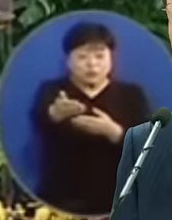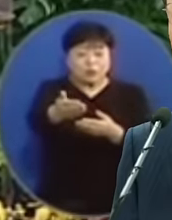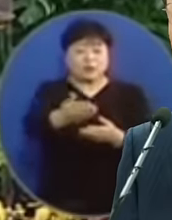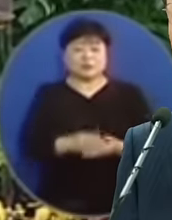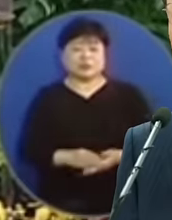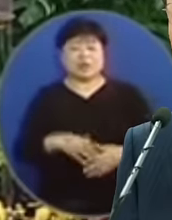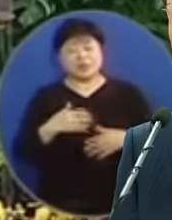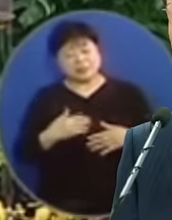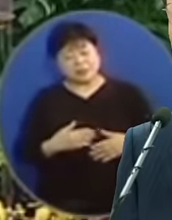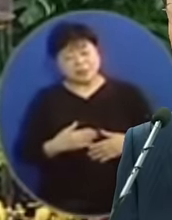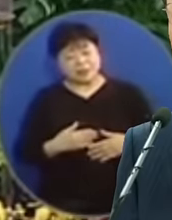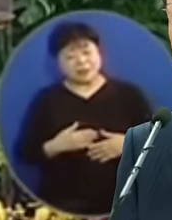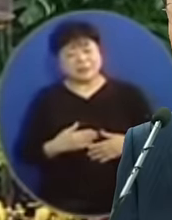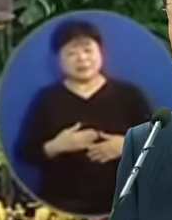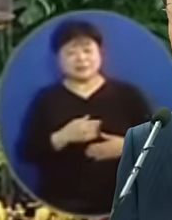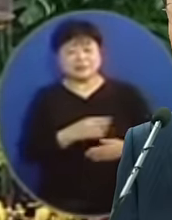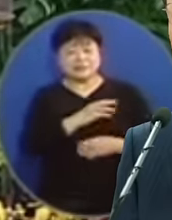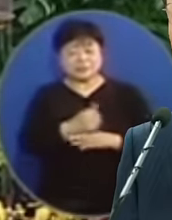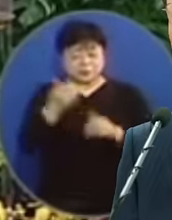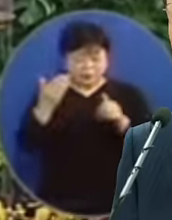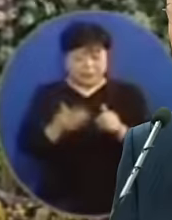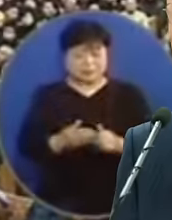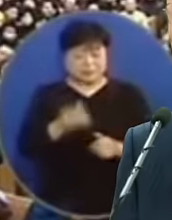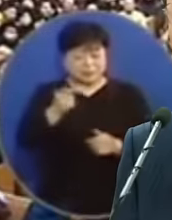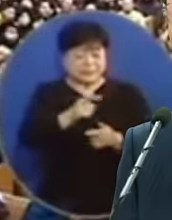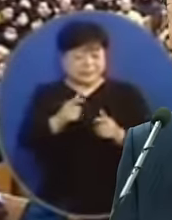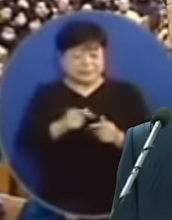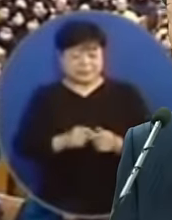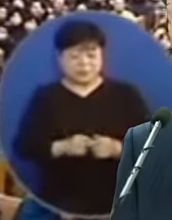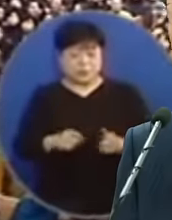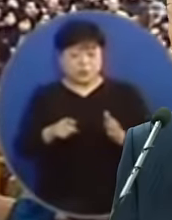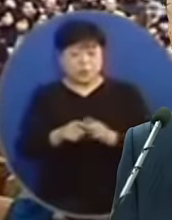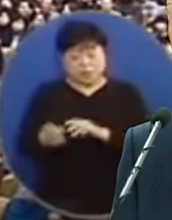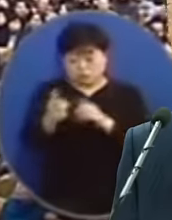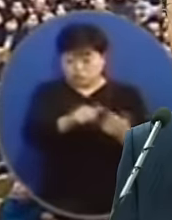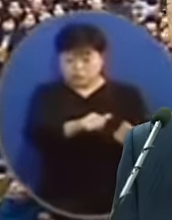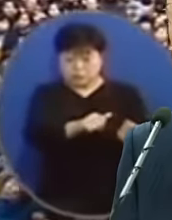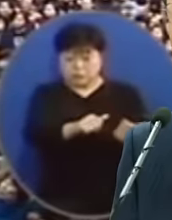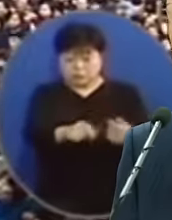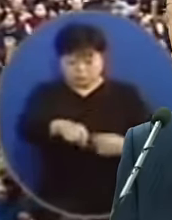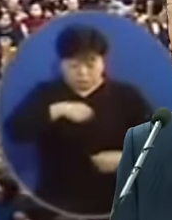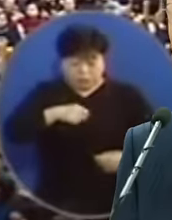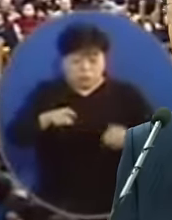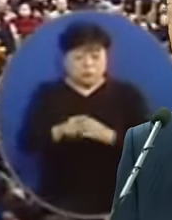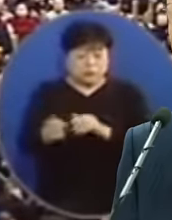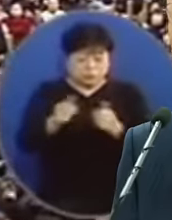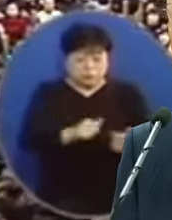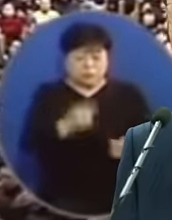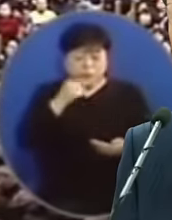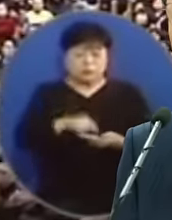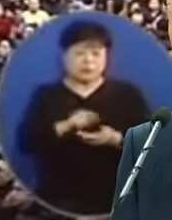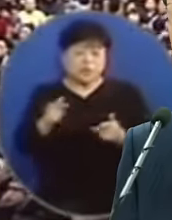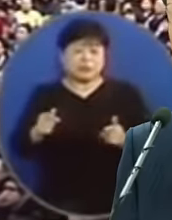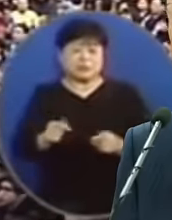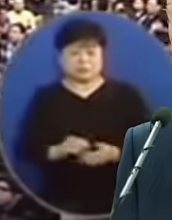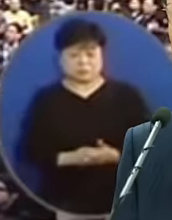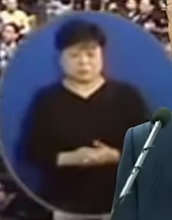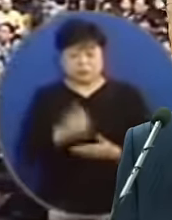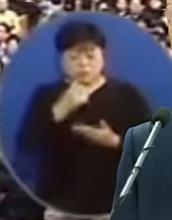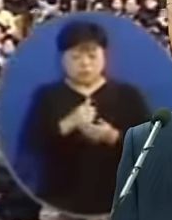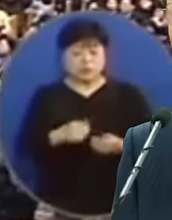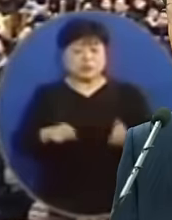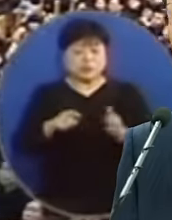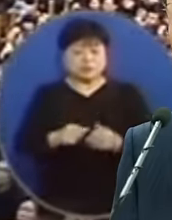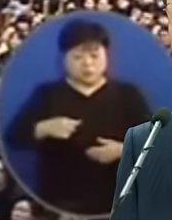아직 연약할 때 기약대로 그리스도께서 경건치 않은 자를 위하여 죽으시도다. 의인을 위하여 죽는 자가 쉽지 않고 선인을 위하여